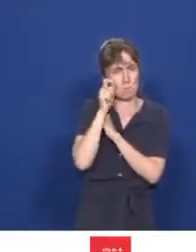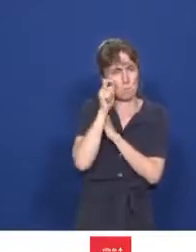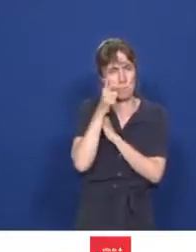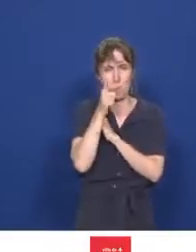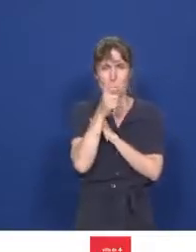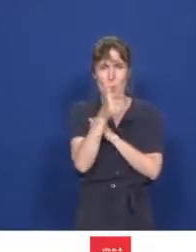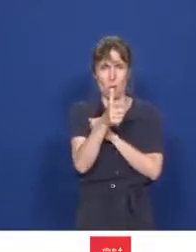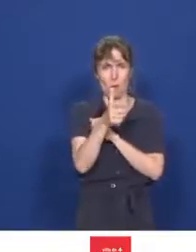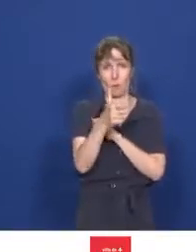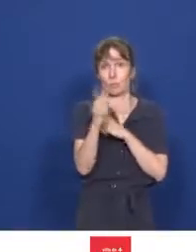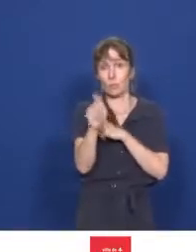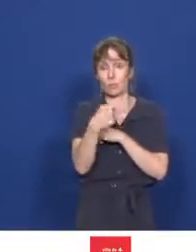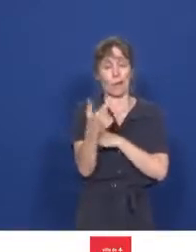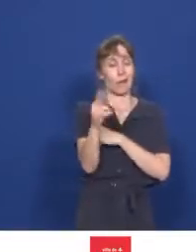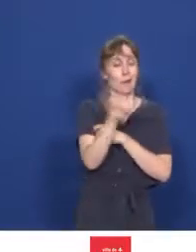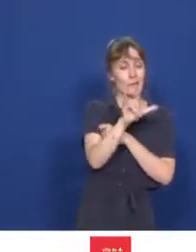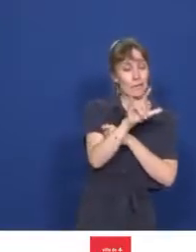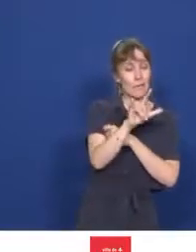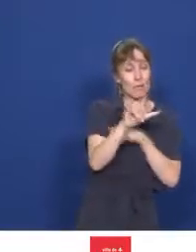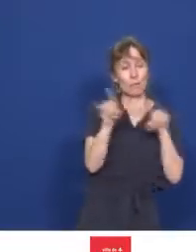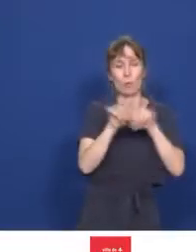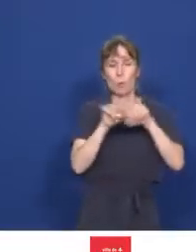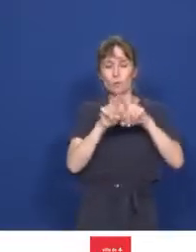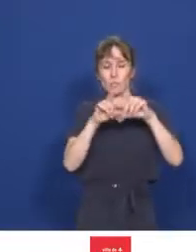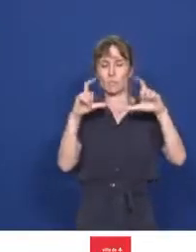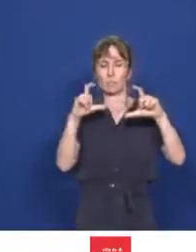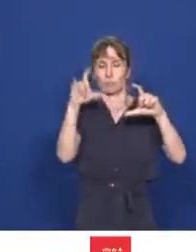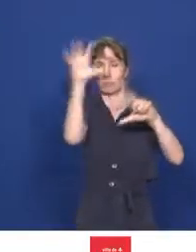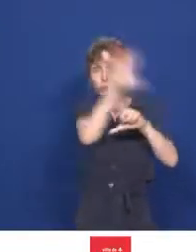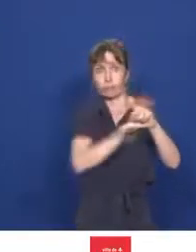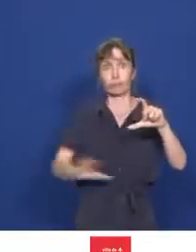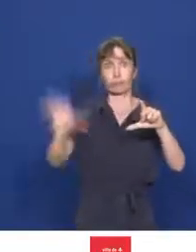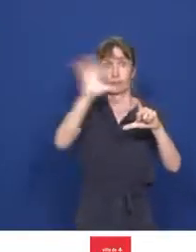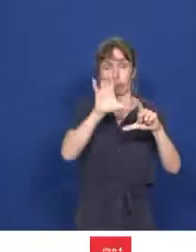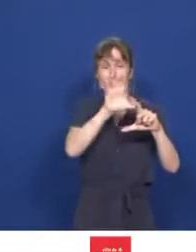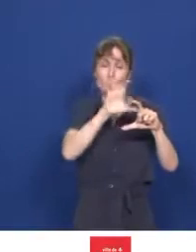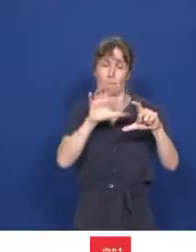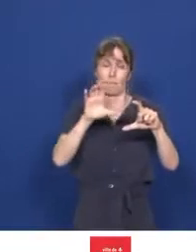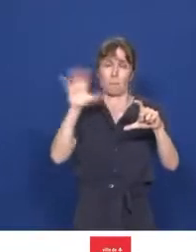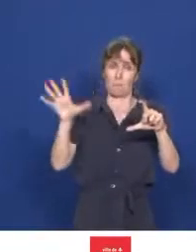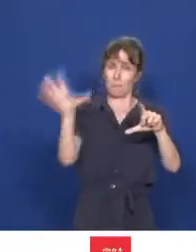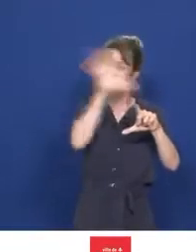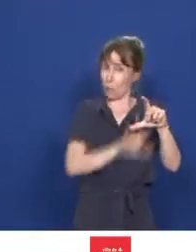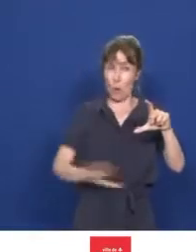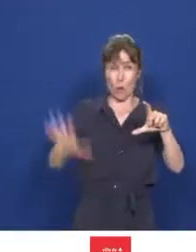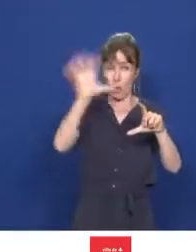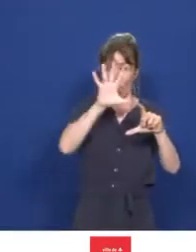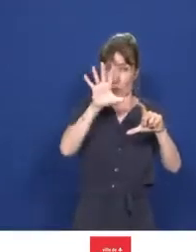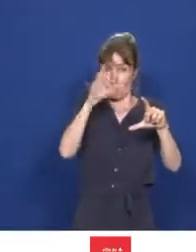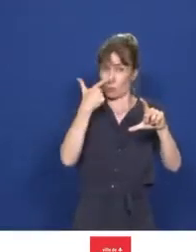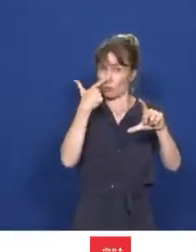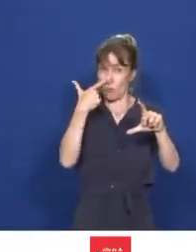de la métropole. Et donc ça me semble des aspects qui sont des aspects tout à fait